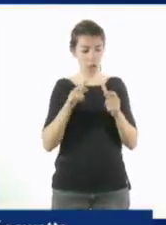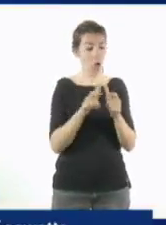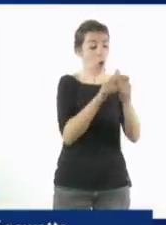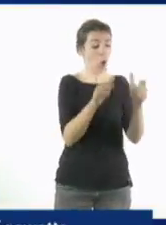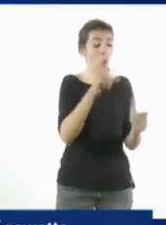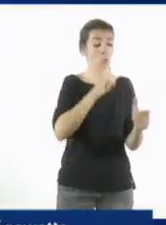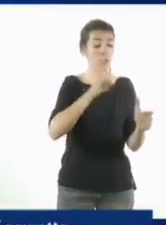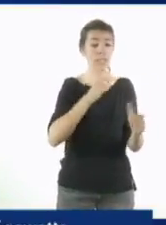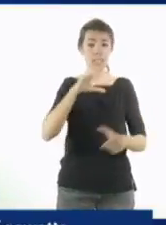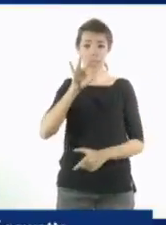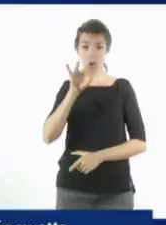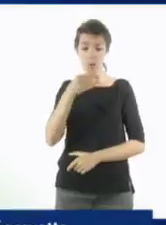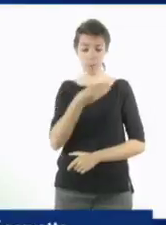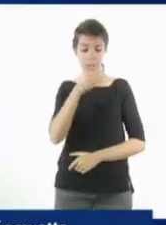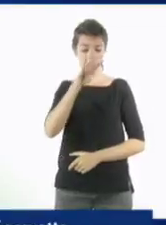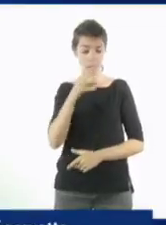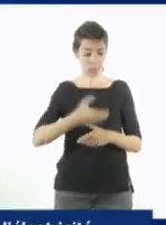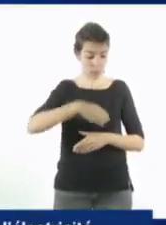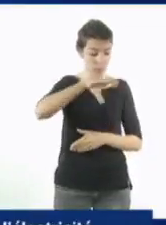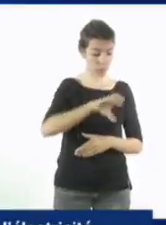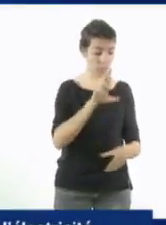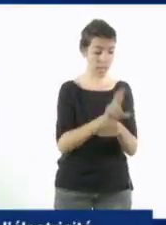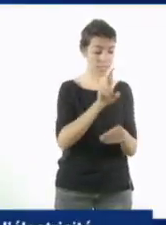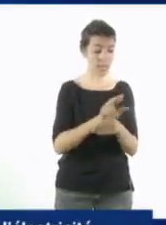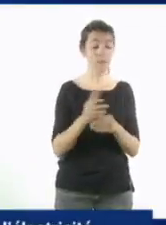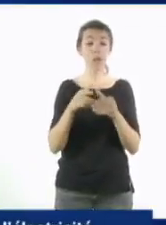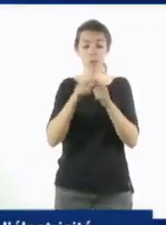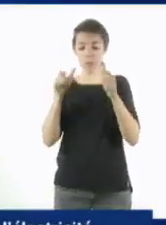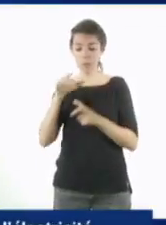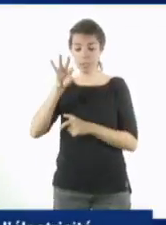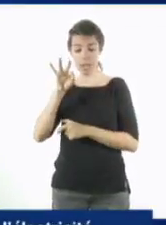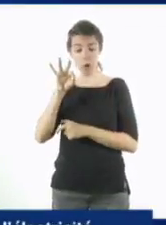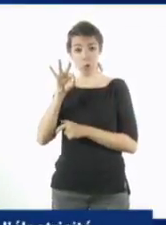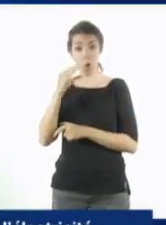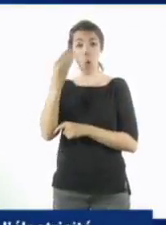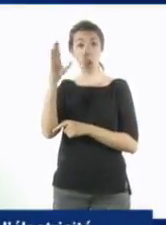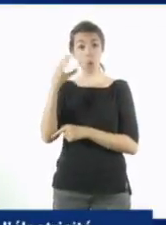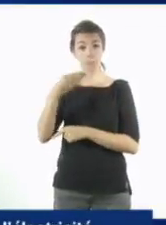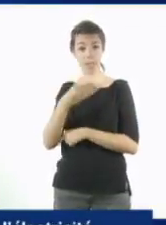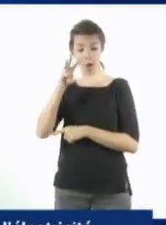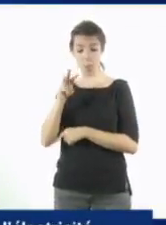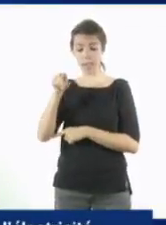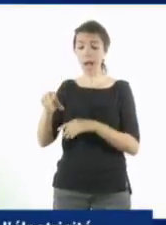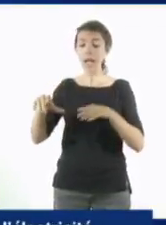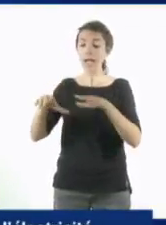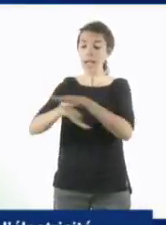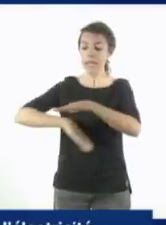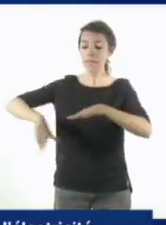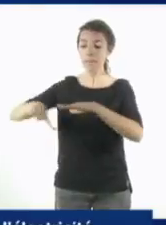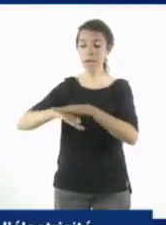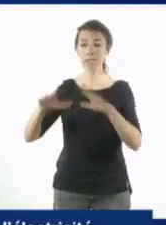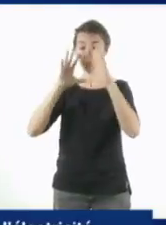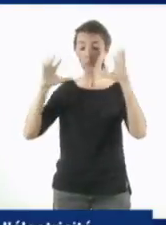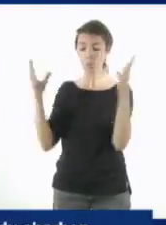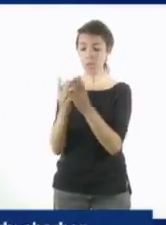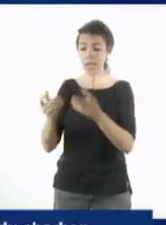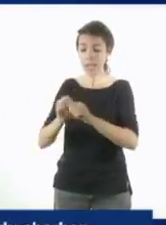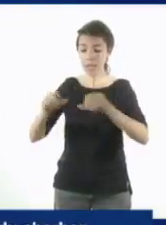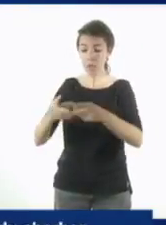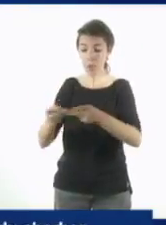sont exclusivement réservés à l'usine de nickel. Et 50 autres MW fournissent l'électricité de base pour l'ensemble du réseau public.